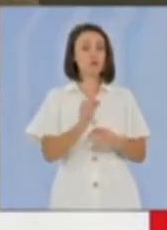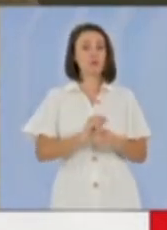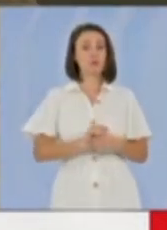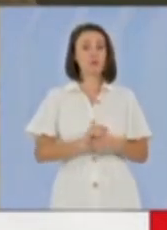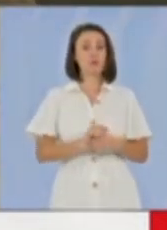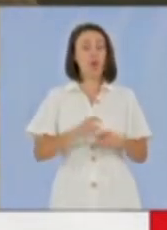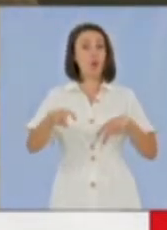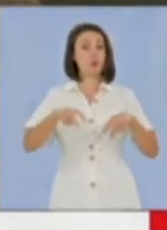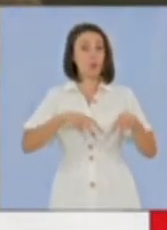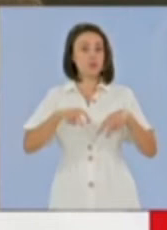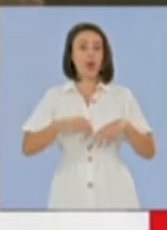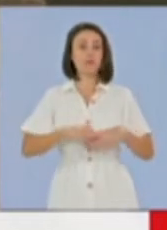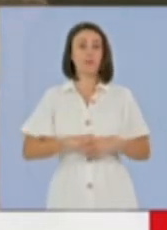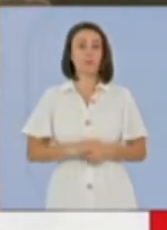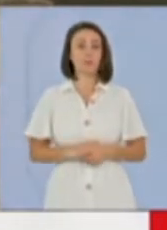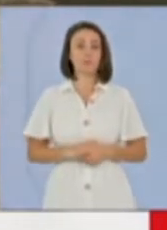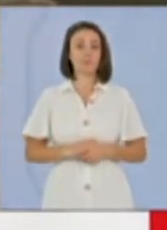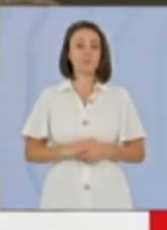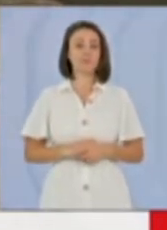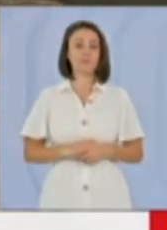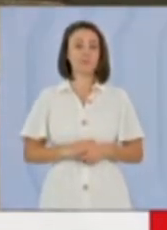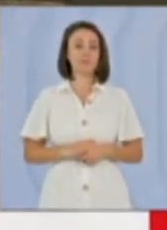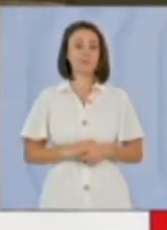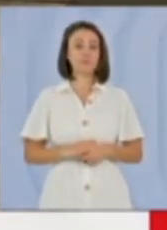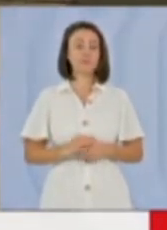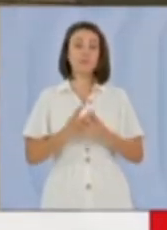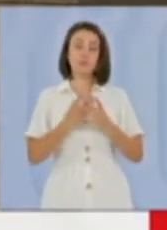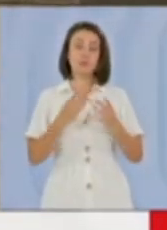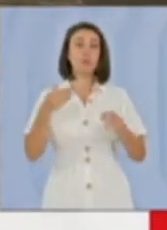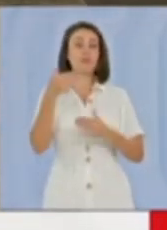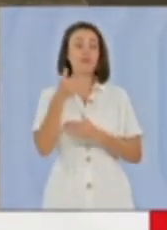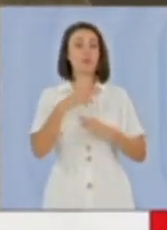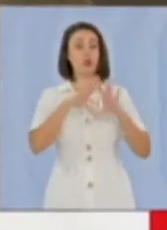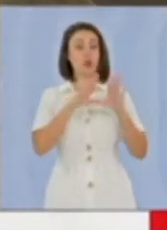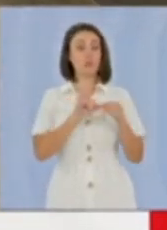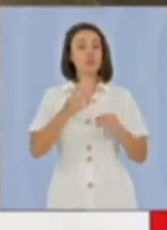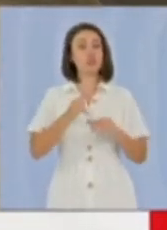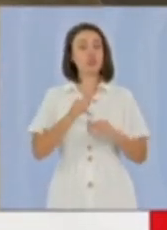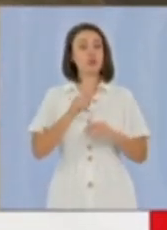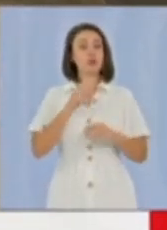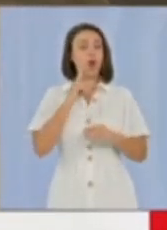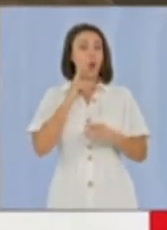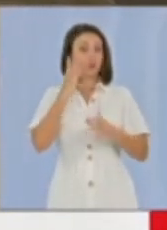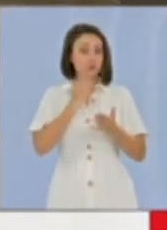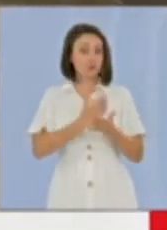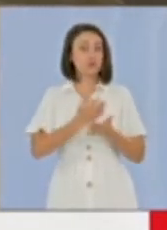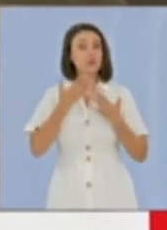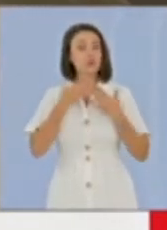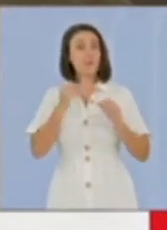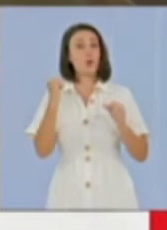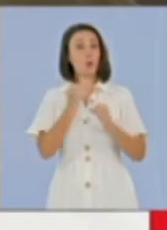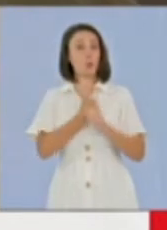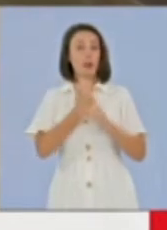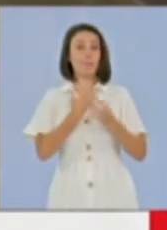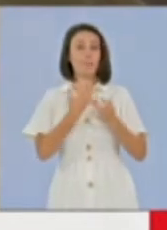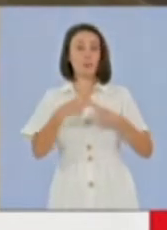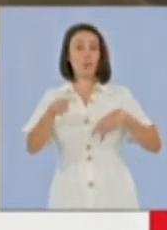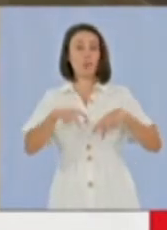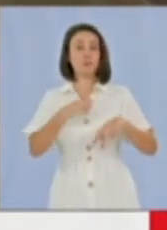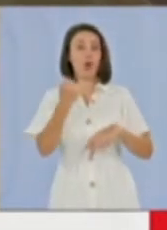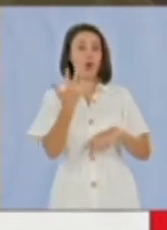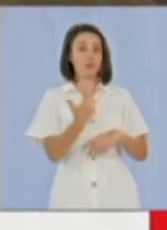Biharia-Chiribiș, din cadrul autostrăzii Transilvania. Mai multe firme din România și Slovacia au hotărât începerea lucrărilor pentru autostrada